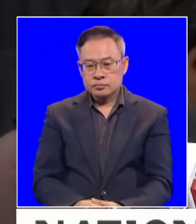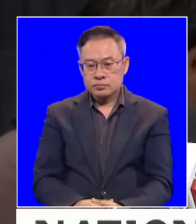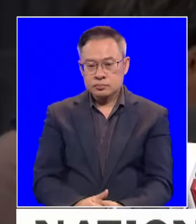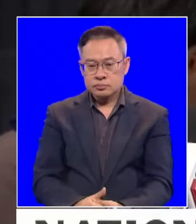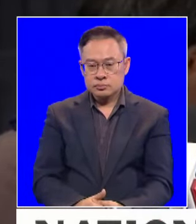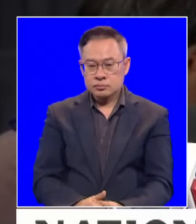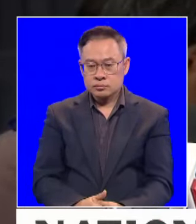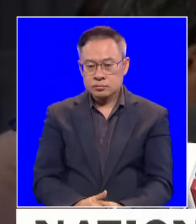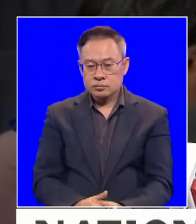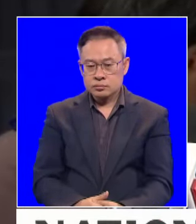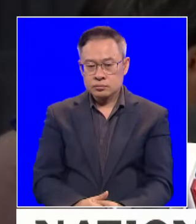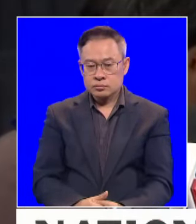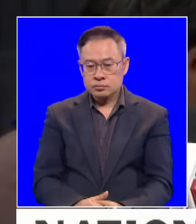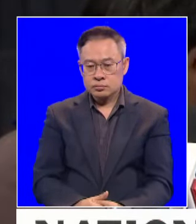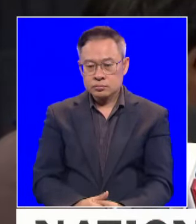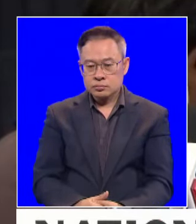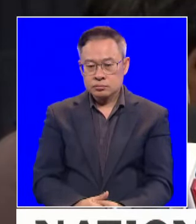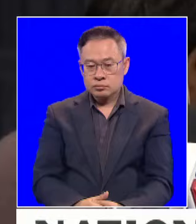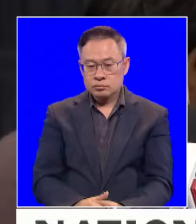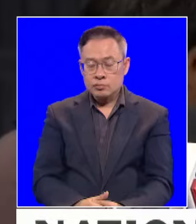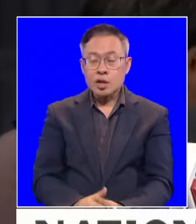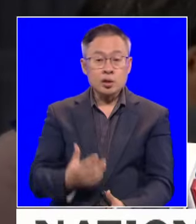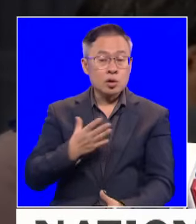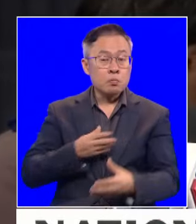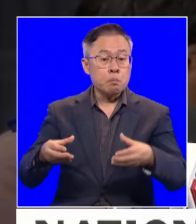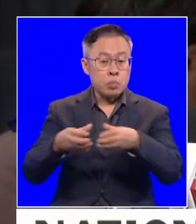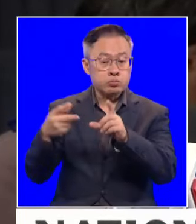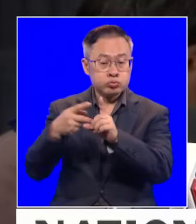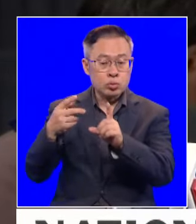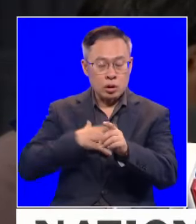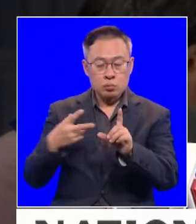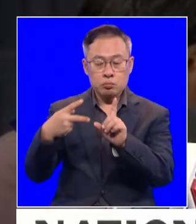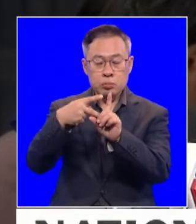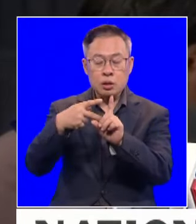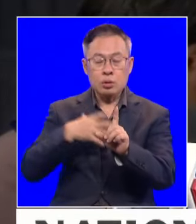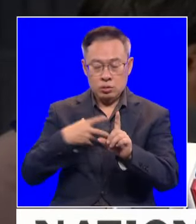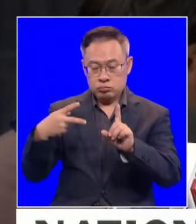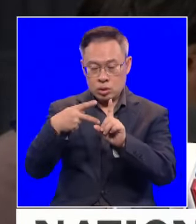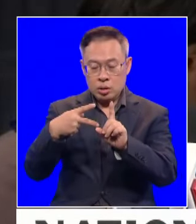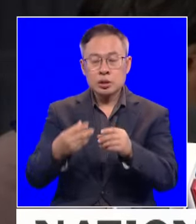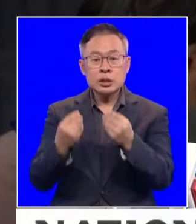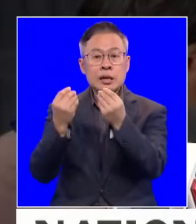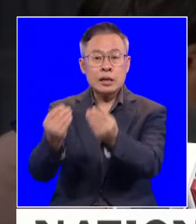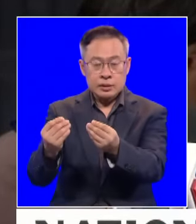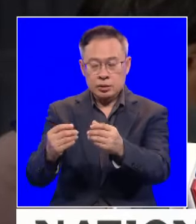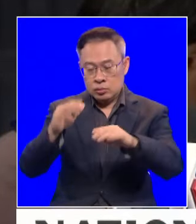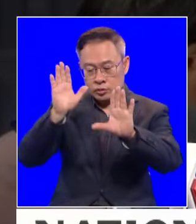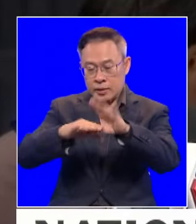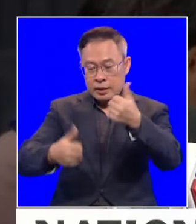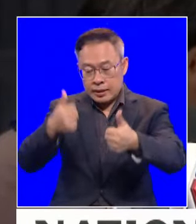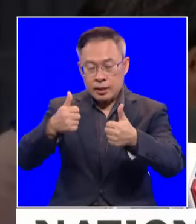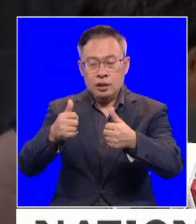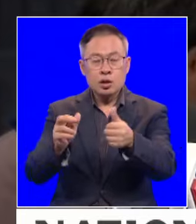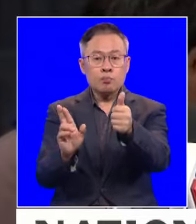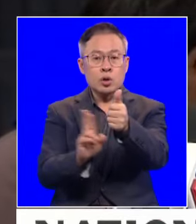ไม่ได้คิดว่าจะมีความเสียหายใดๆถ้าหากว่าเราจะส่งแคนดิเดตลงแข่งนะครับแน่นอนว่า